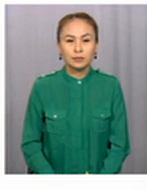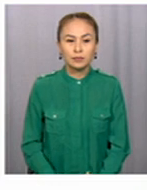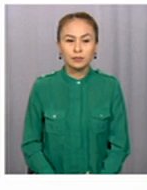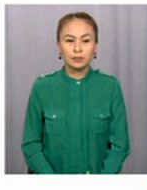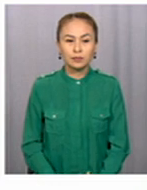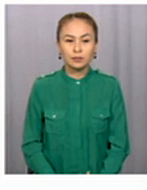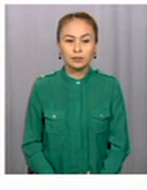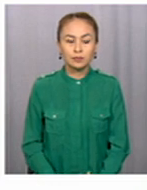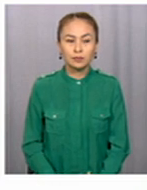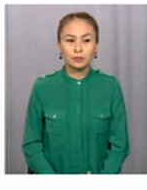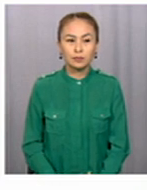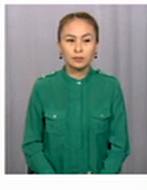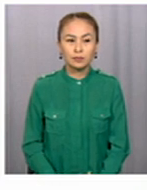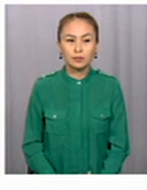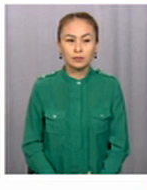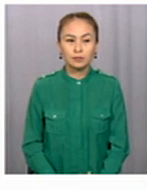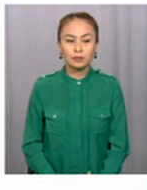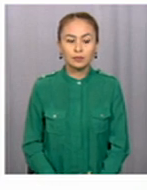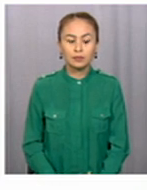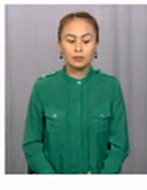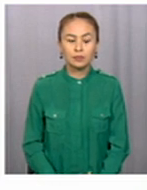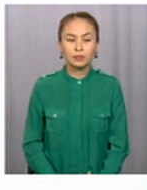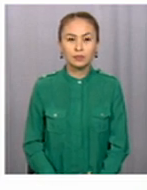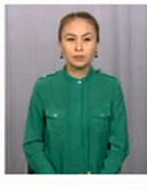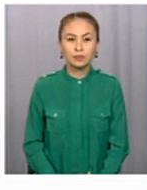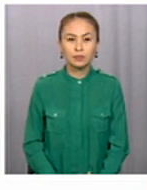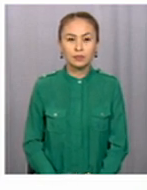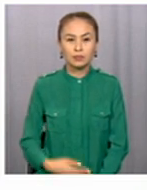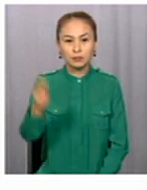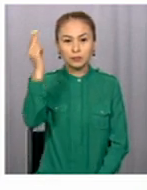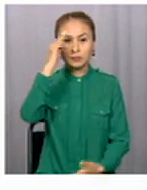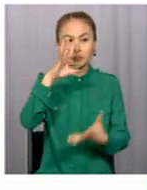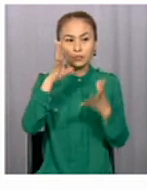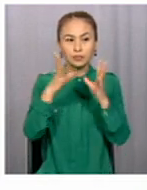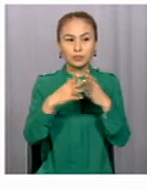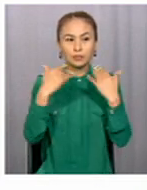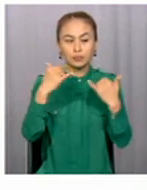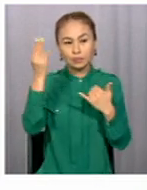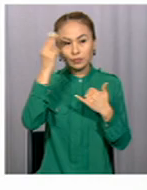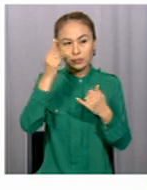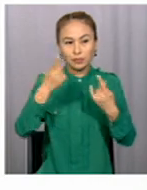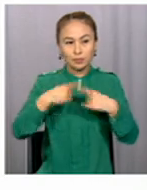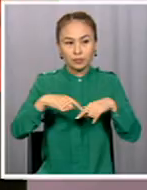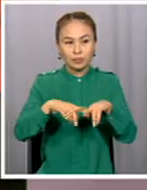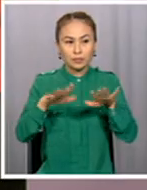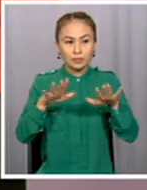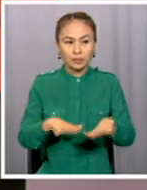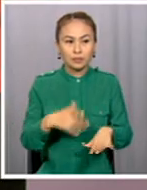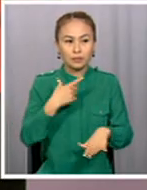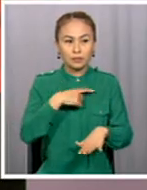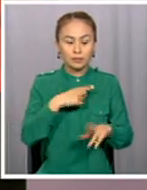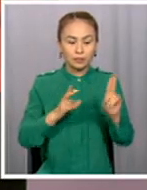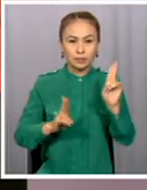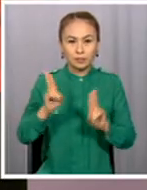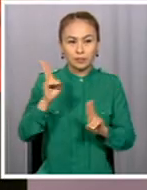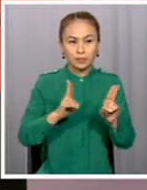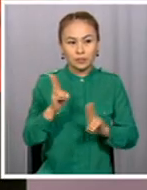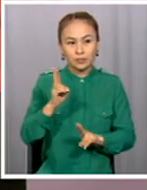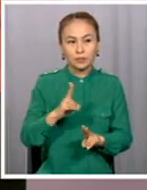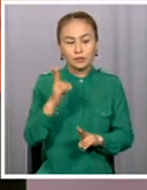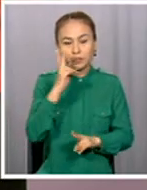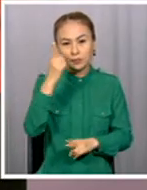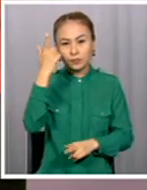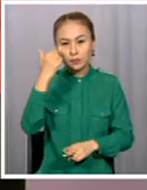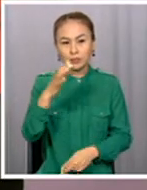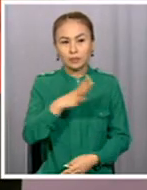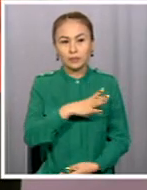жөн. Балалар, сабағымызды қорытындылайық. Бүгінгі сабақта қоғамдық орындарда өзін-өзі ұстау ережелерін